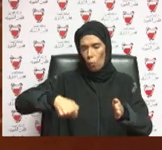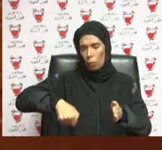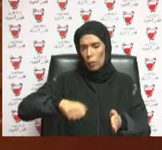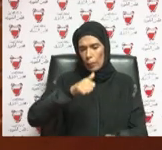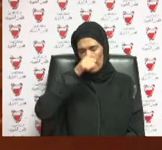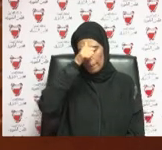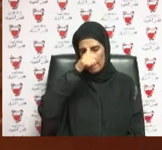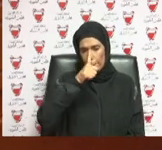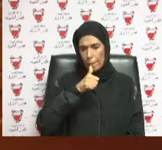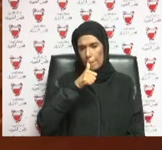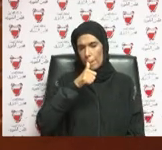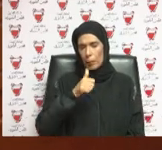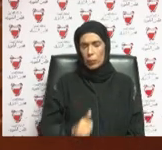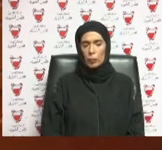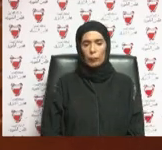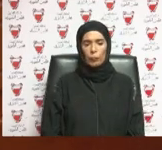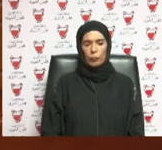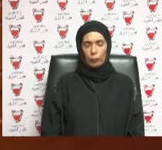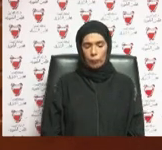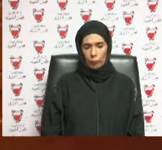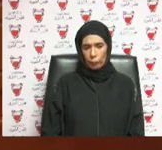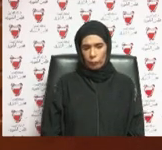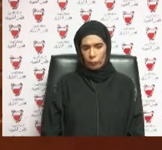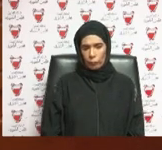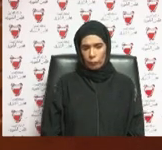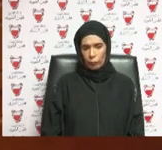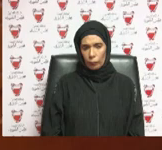حفظ الله ووفق لما هو خير.